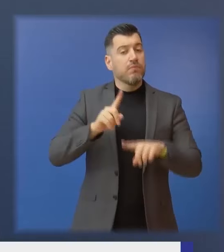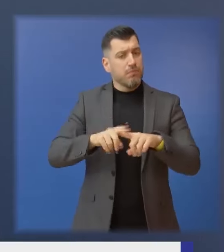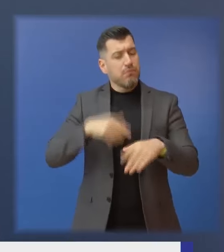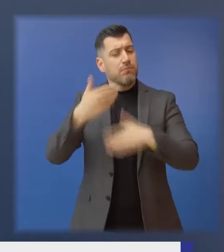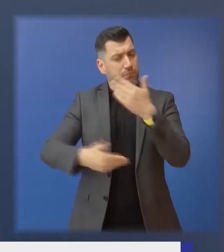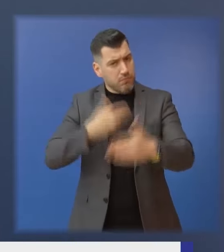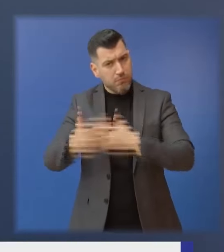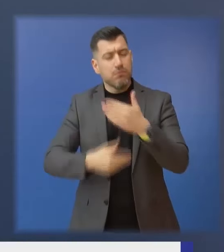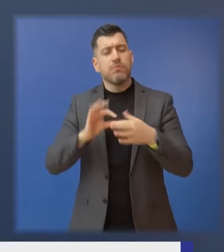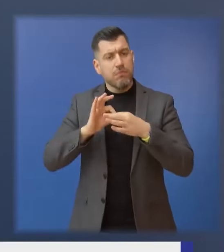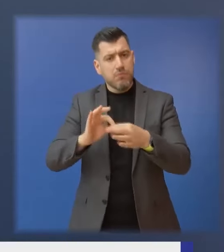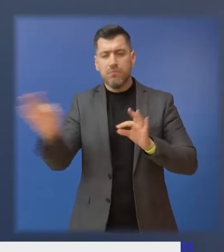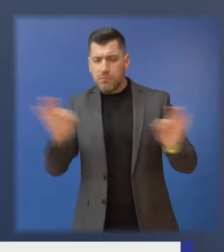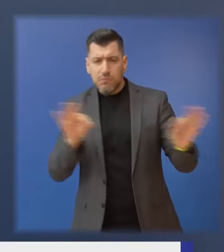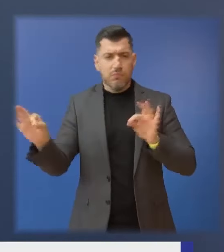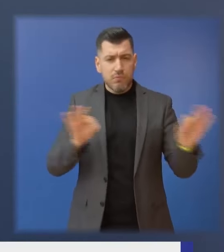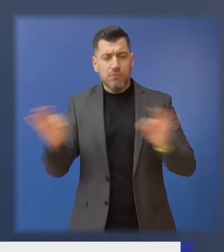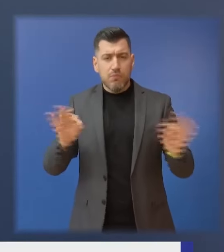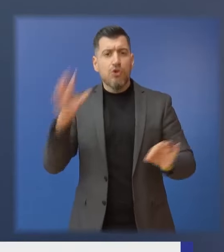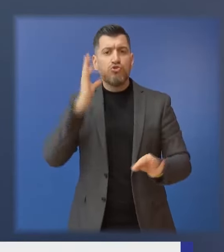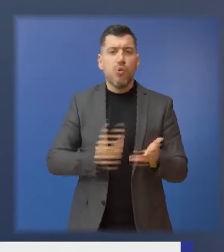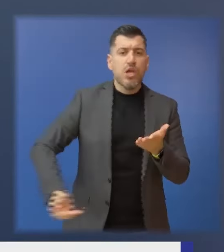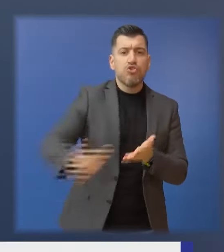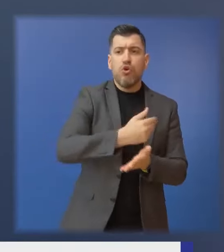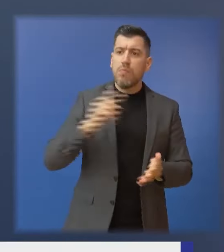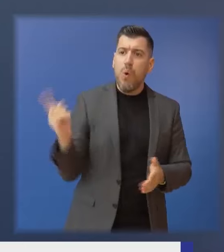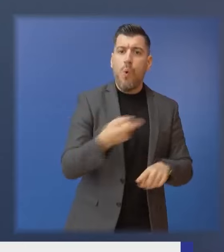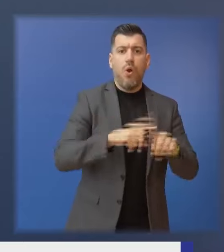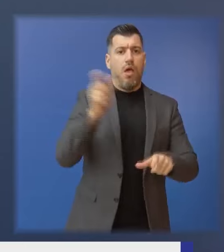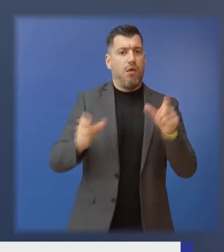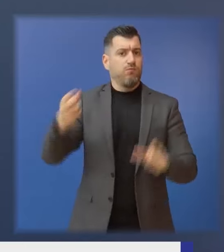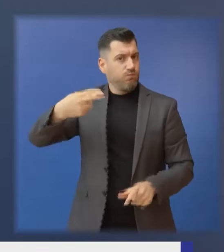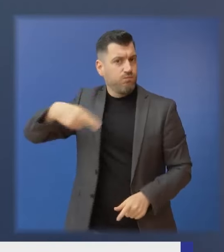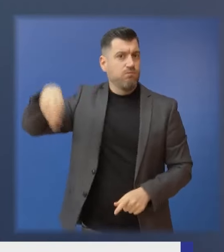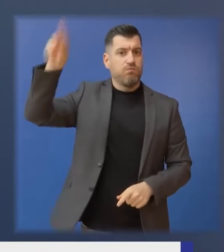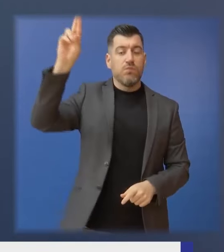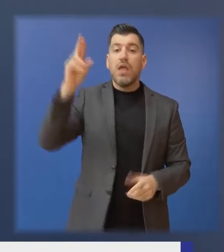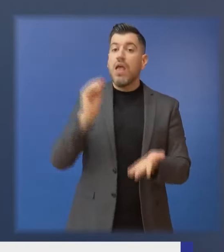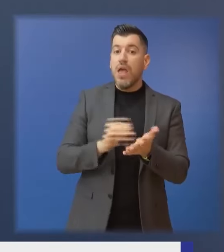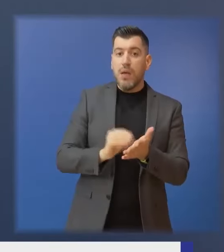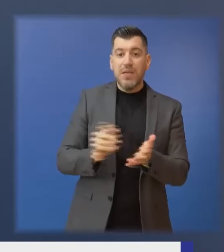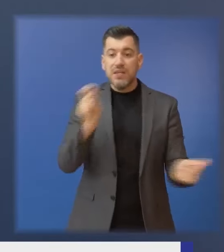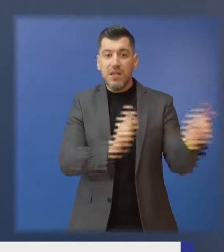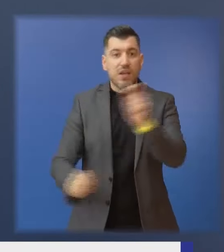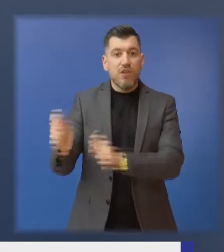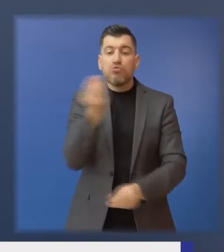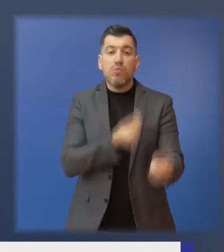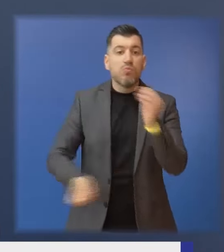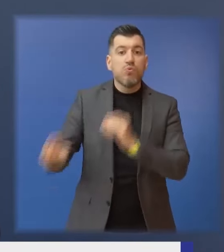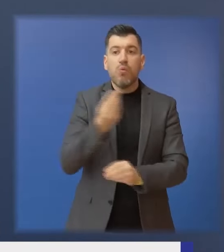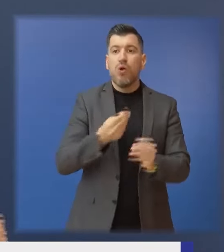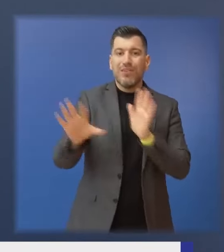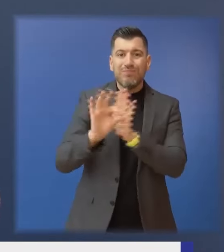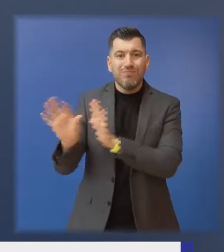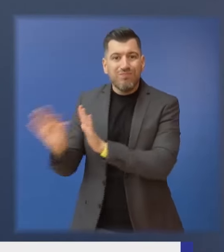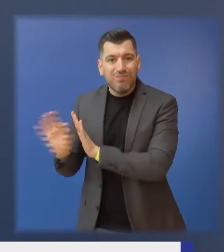πολιτικής της ώστε να αυξάνεται ακόμα περισσότερο το διαθέσιμο εισόδημα όλων των πολιτών και να δημιουργούνται ακόμα περισσότερες και καλύτερες θέσεις εργασίας